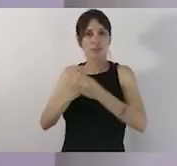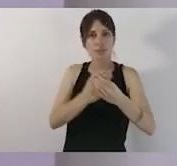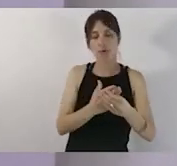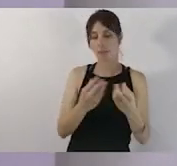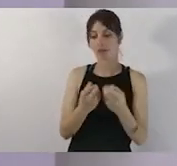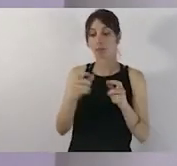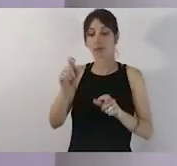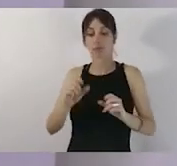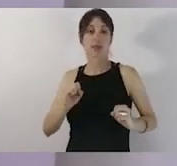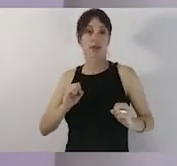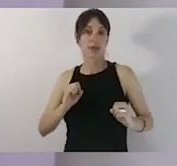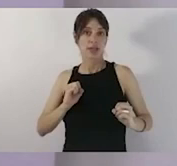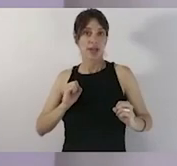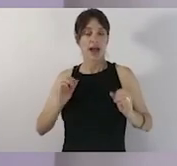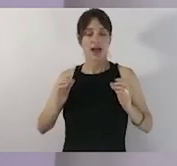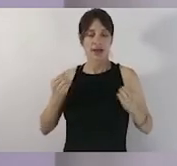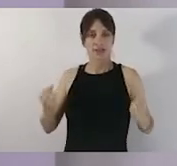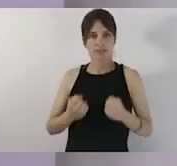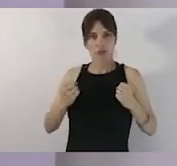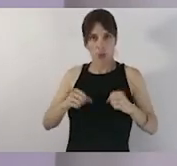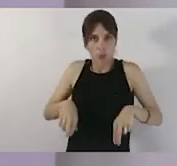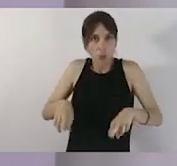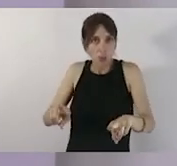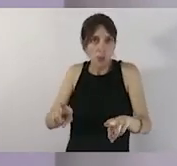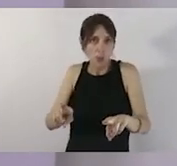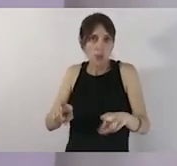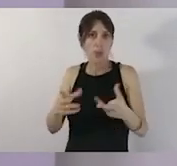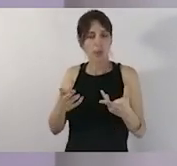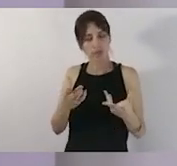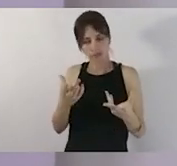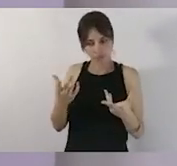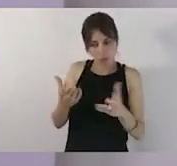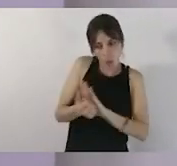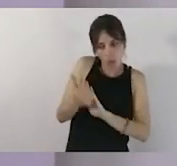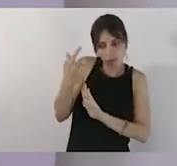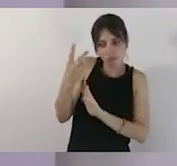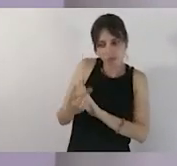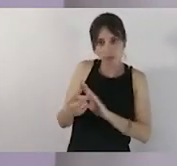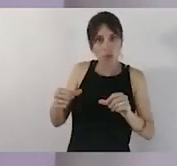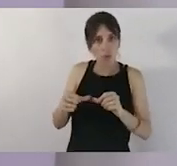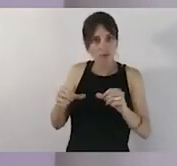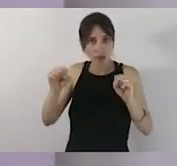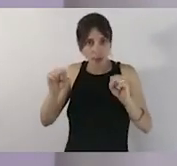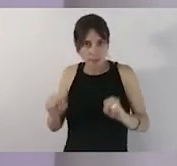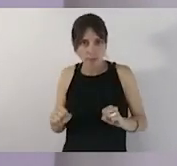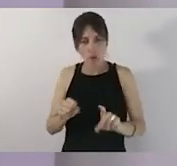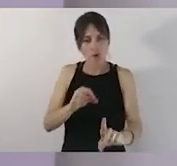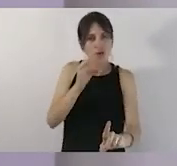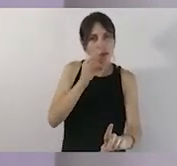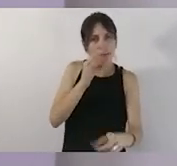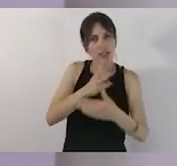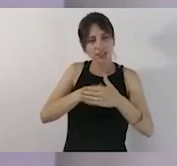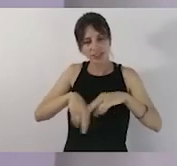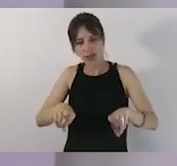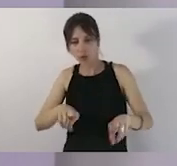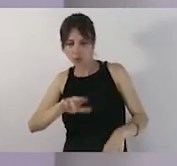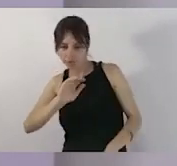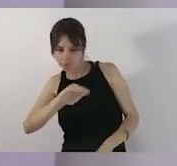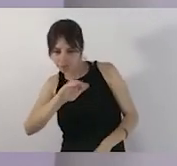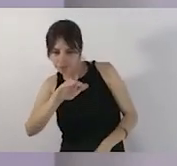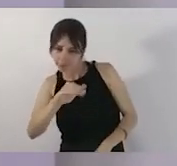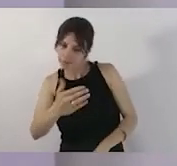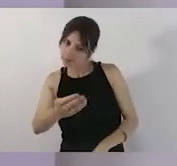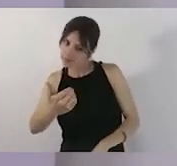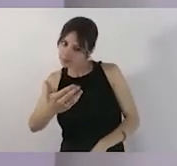sont en capacité, et c'était là où on le voyait bien qu'il y avait un défaut, en capacité d'aller chercher ces gamins dans la rue et les ramener ensuite dans des